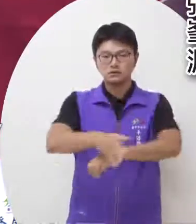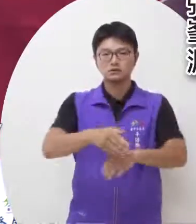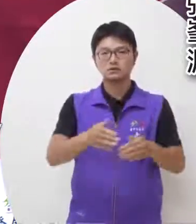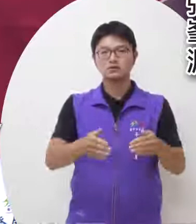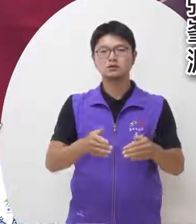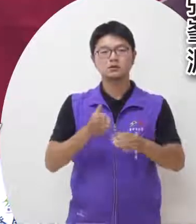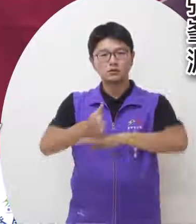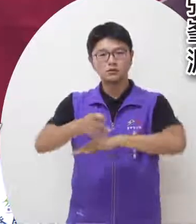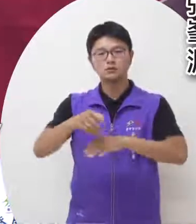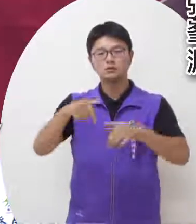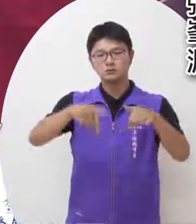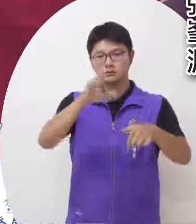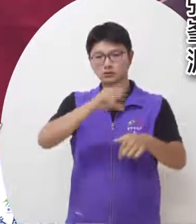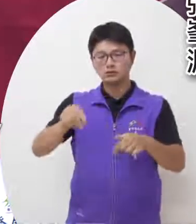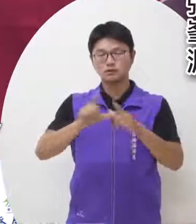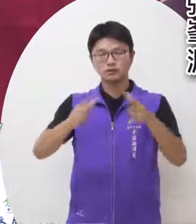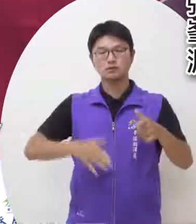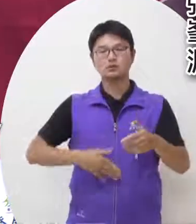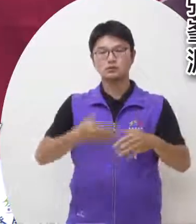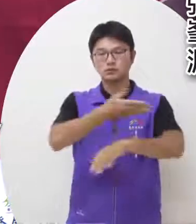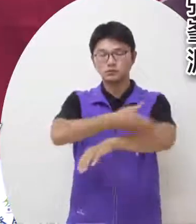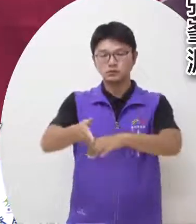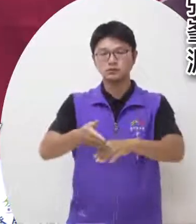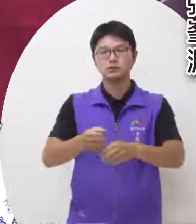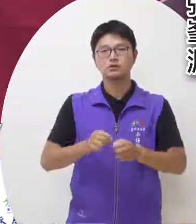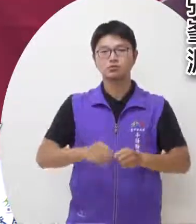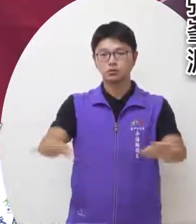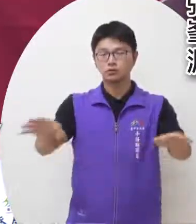溪来排放。原补助